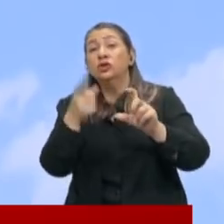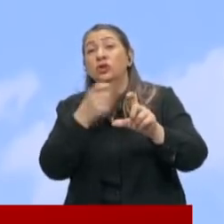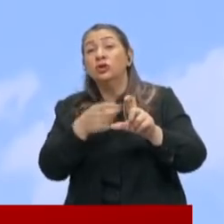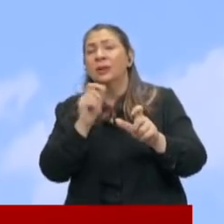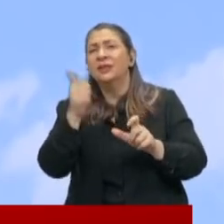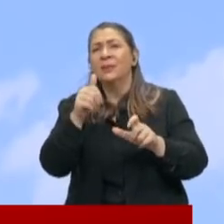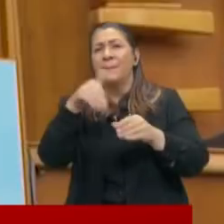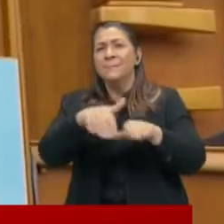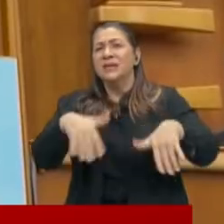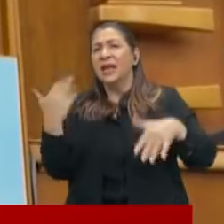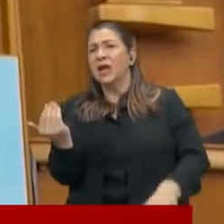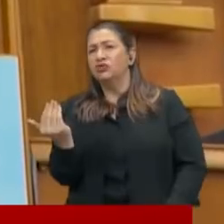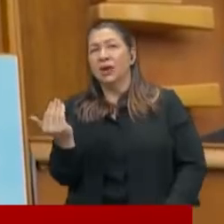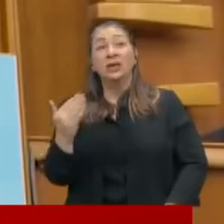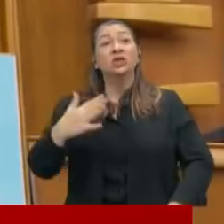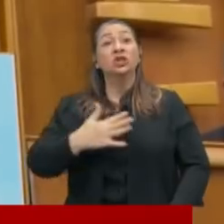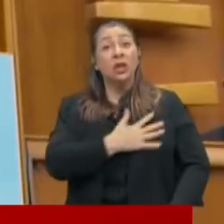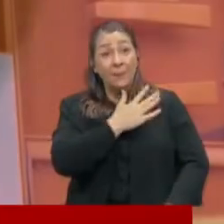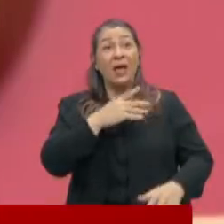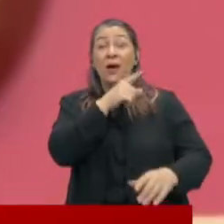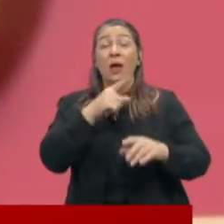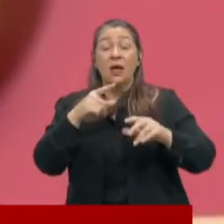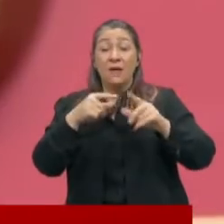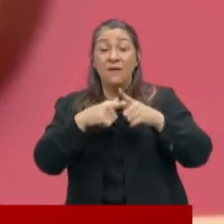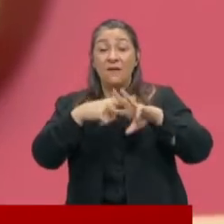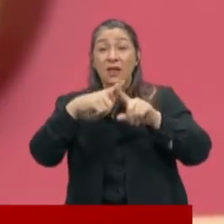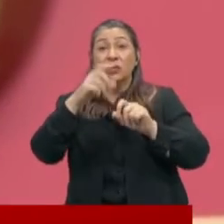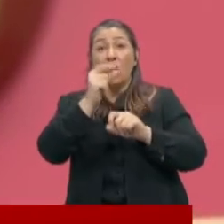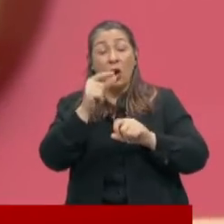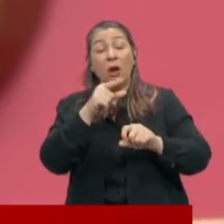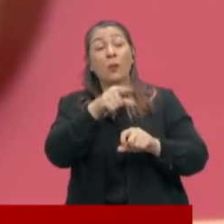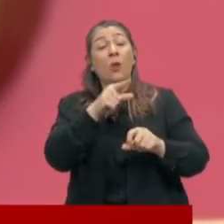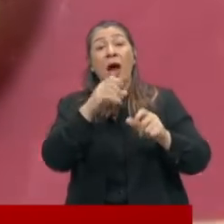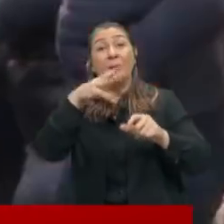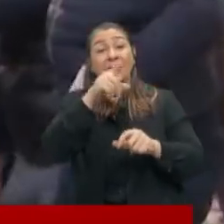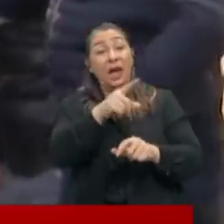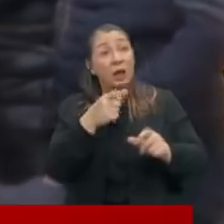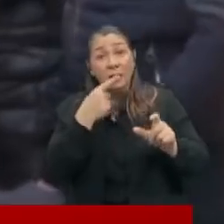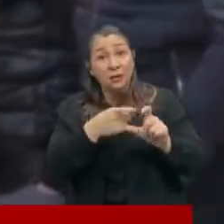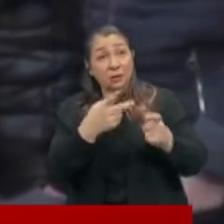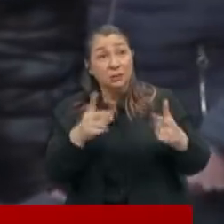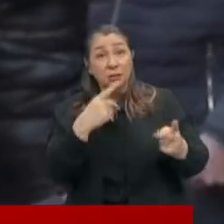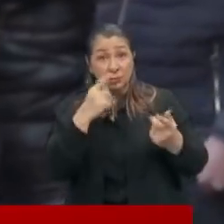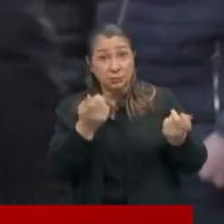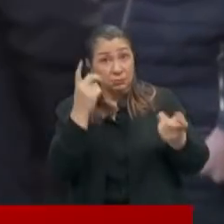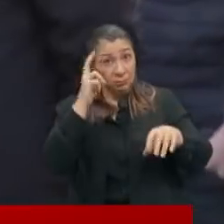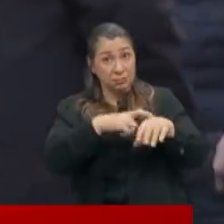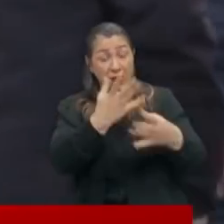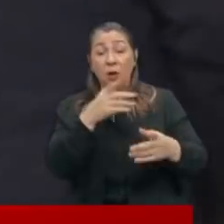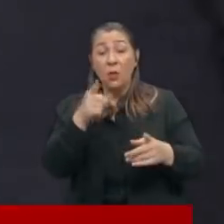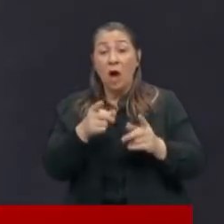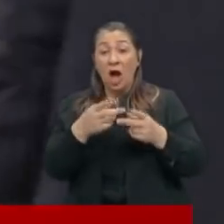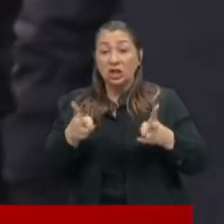zaman meclise gelecektir? CHP ise FETÖ üzerinden AK Parti'ye fezleke hatırlatması yaptı. İYİ Parti lideri açılım